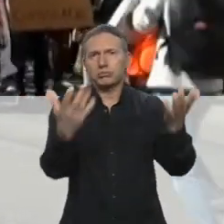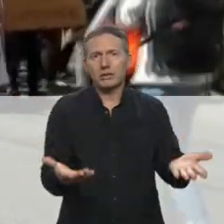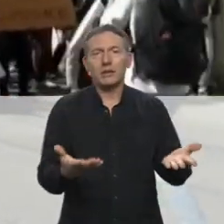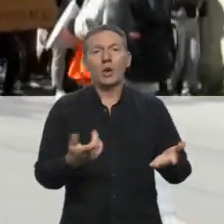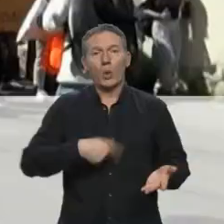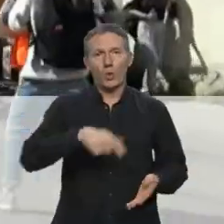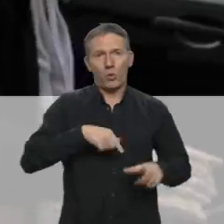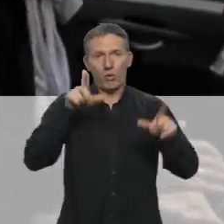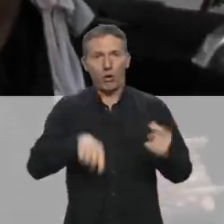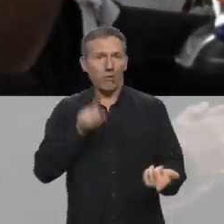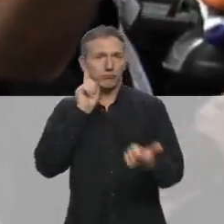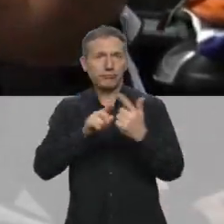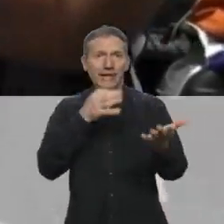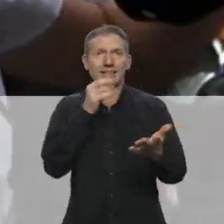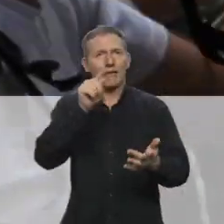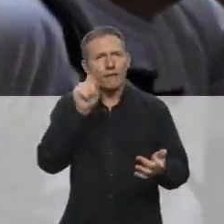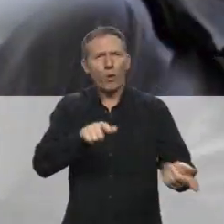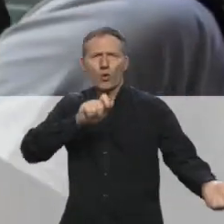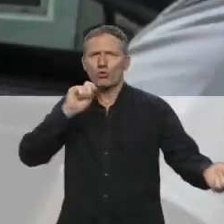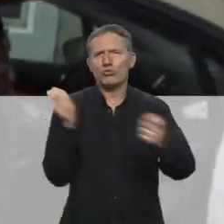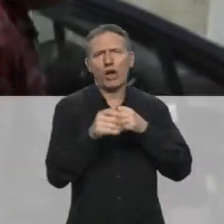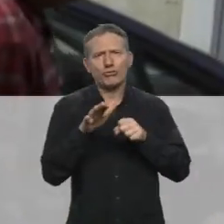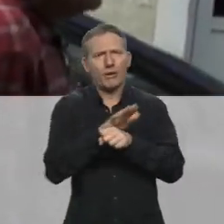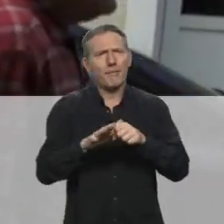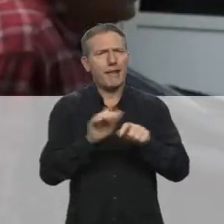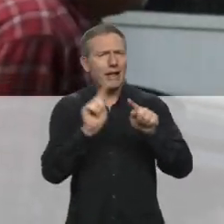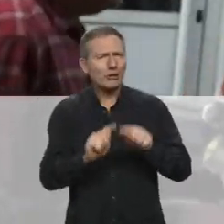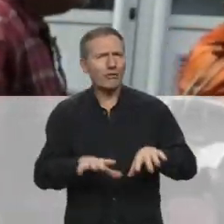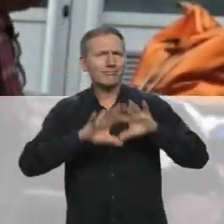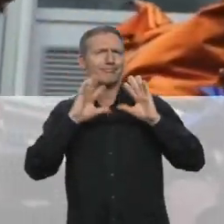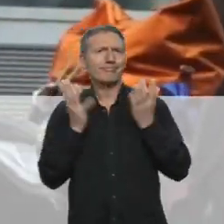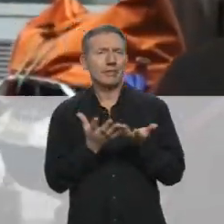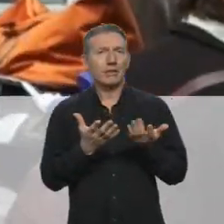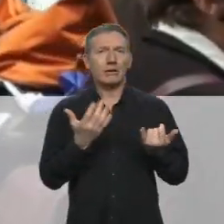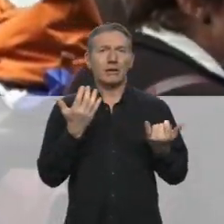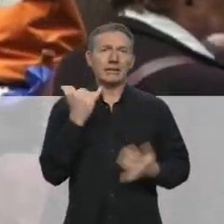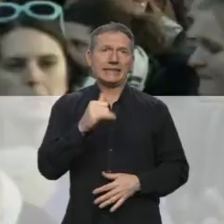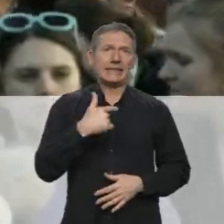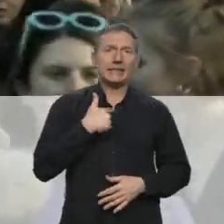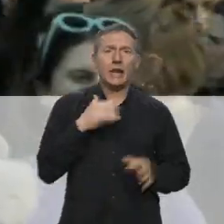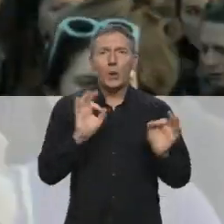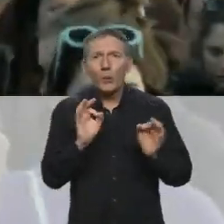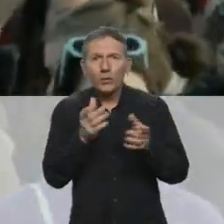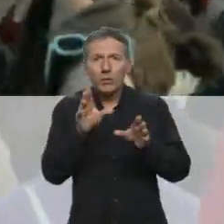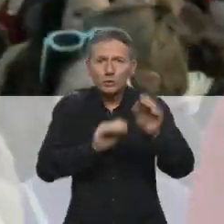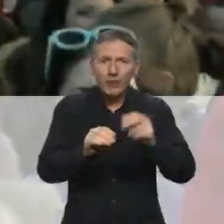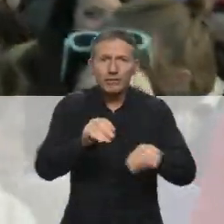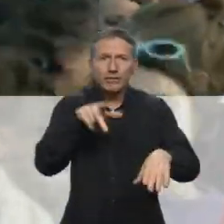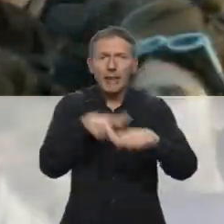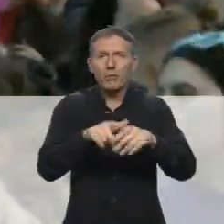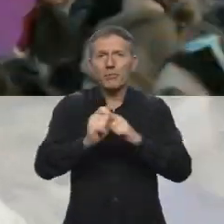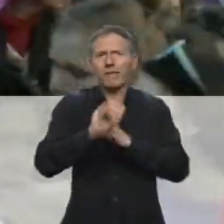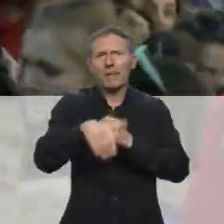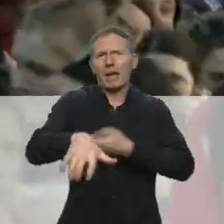bousille. On est là pour dire qu'il est temps de changer radicalement les choses. On est là pour dire que si on ne prend pas le mal à la